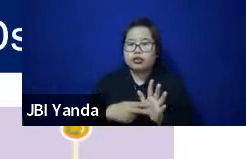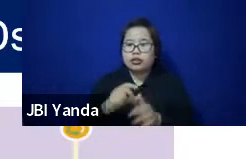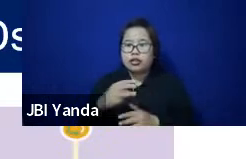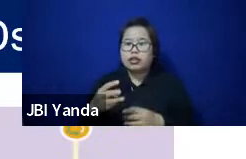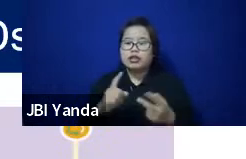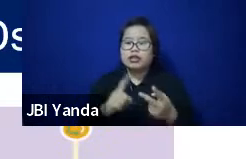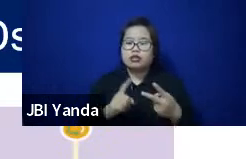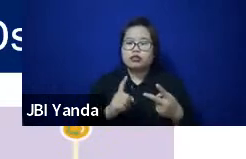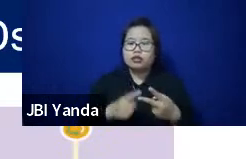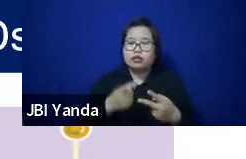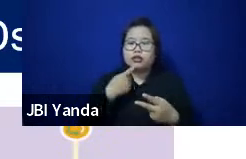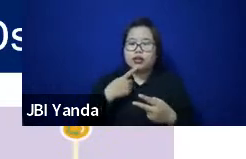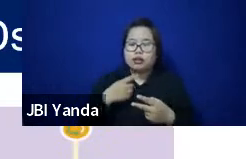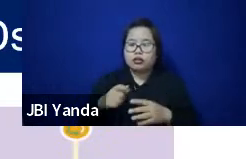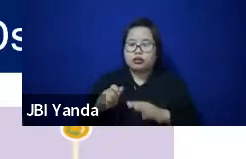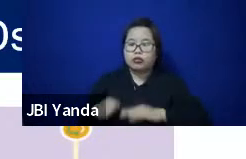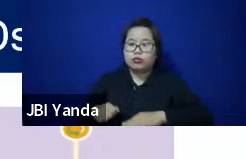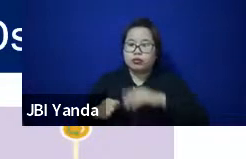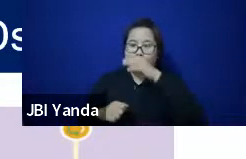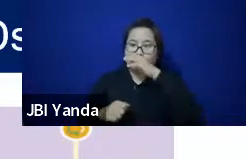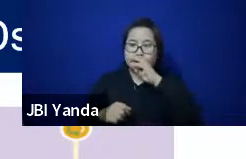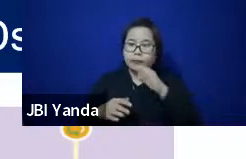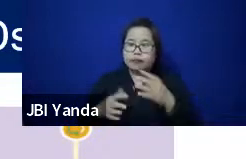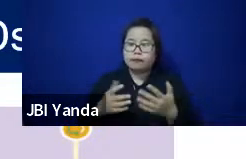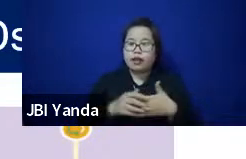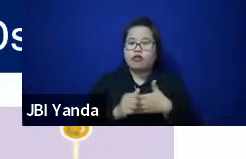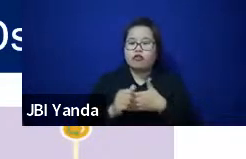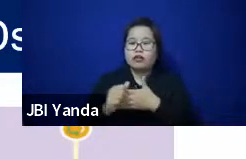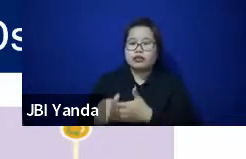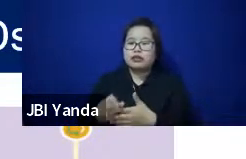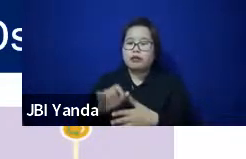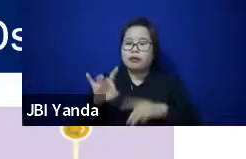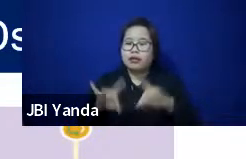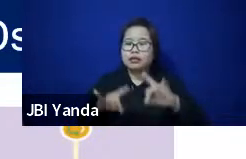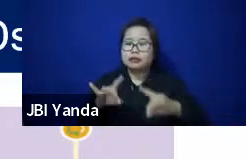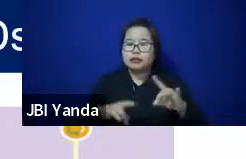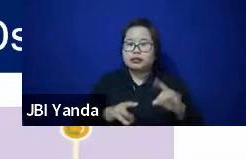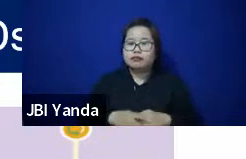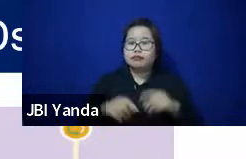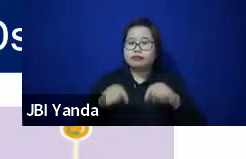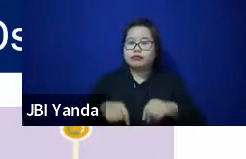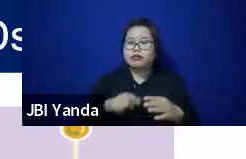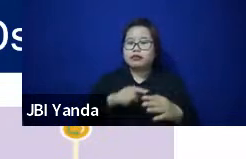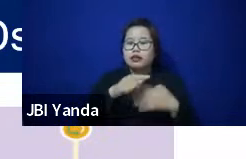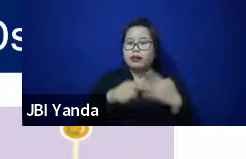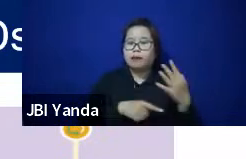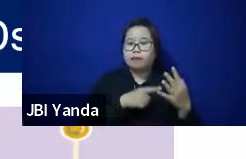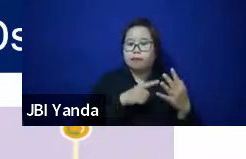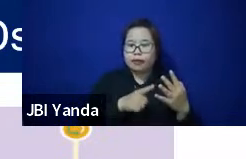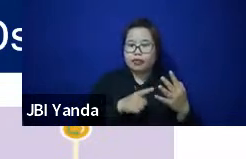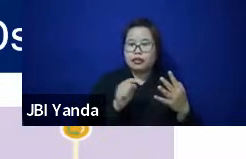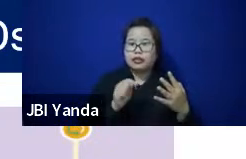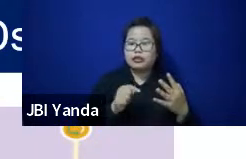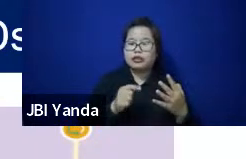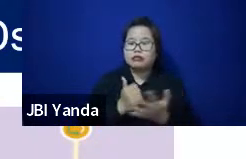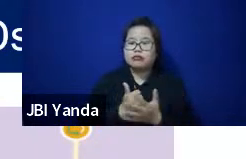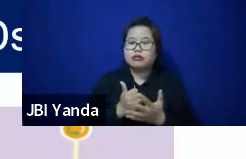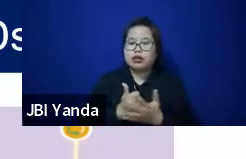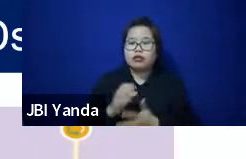policy, financing and funding, dan leadership and management. Nah, ini 4 hal ini memang yang